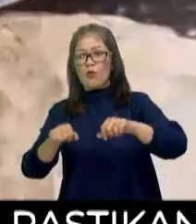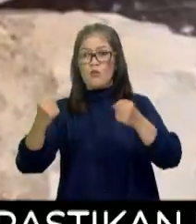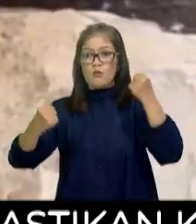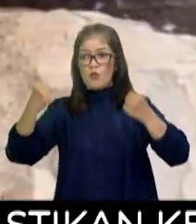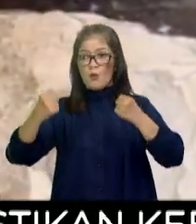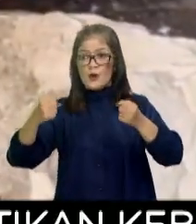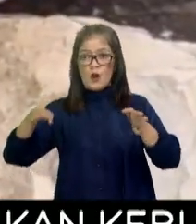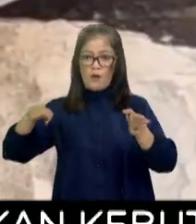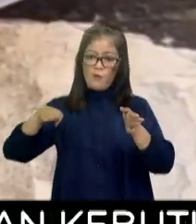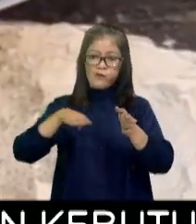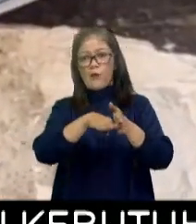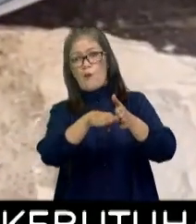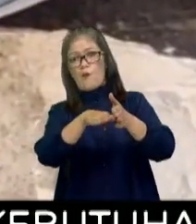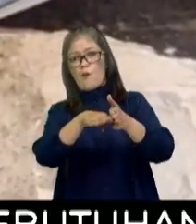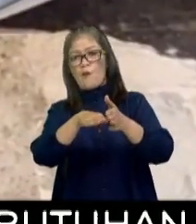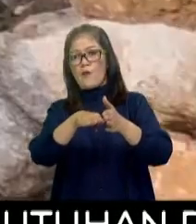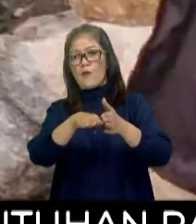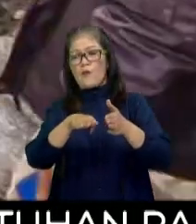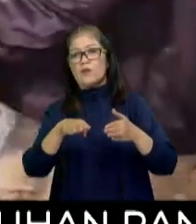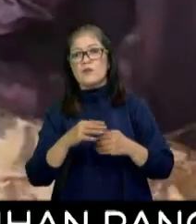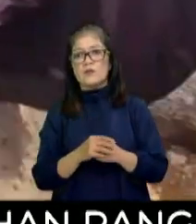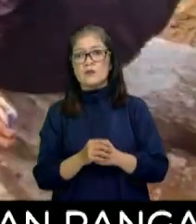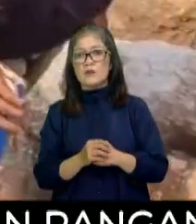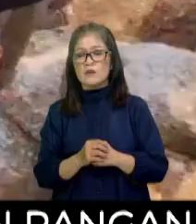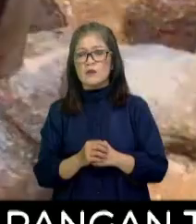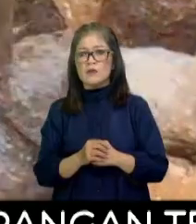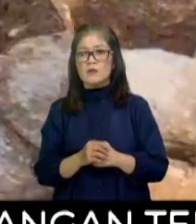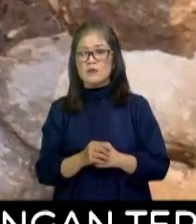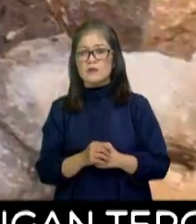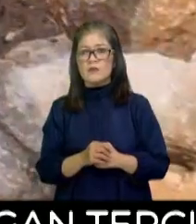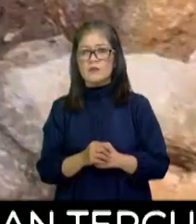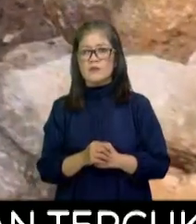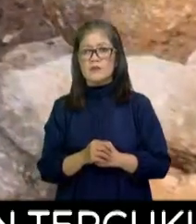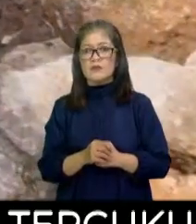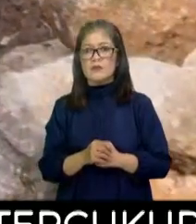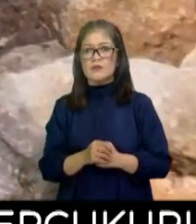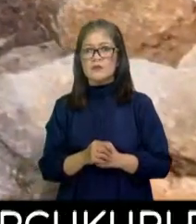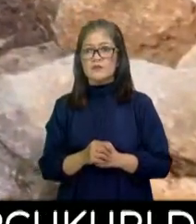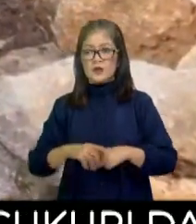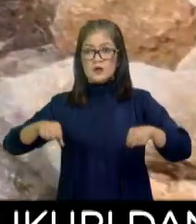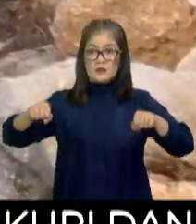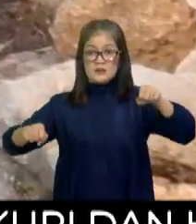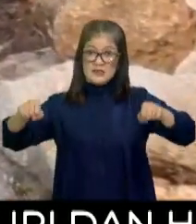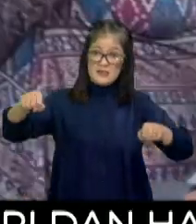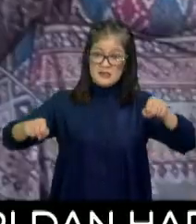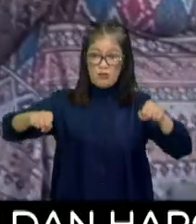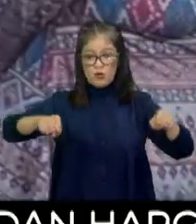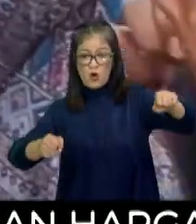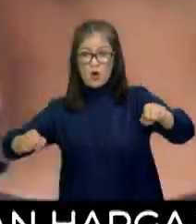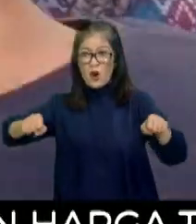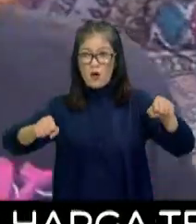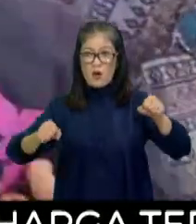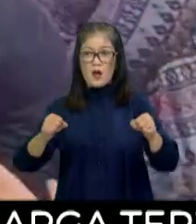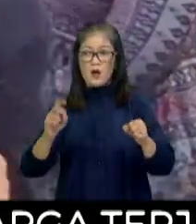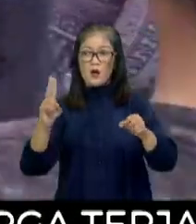melaju. Tak bisa menahan kemudi, pengemudi motor kemudian kembali membanting kemudinya ke arah kiri hingga menabrak pejalan kaki seorang